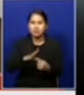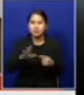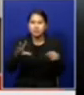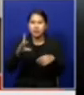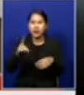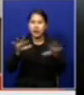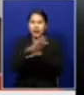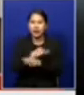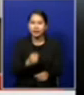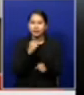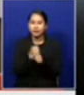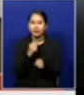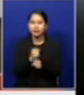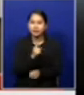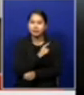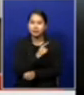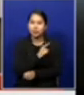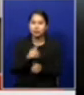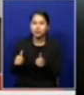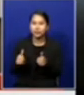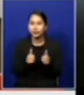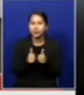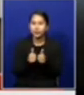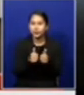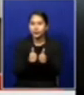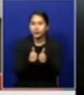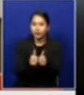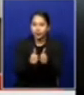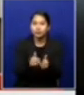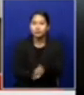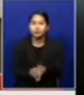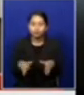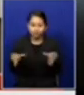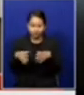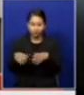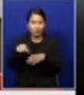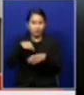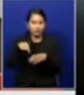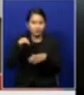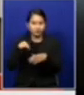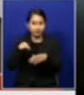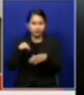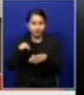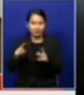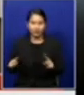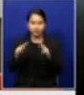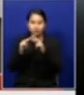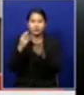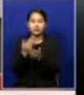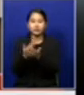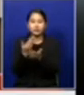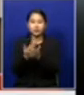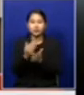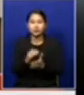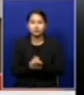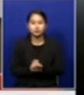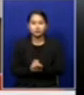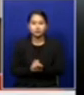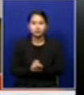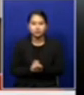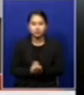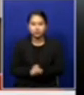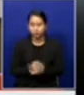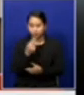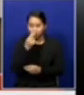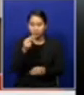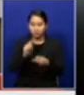ห้อยตามท่านไปหมดอีกกลุ่มหนึ่งก็คือกลุ่มของกระทรวงการคลังเพราะผมดูเพื่อ